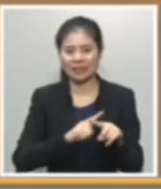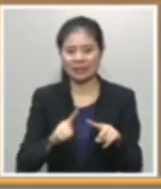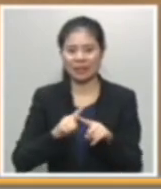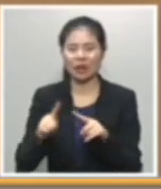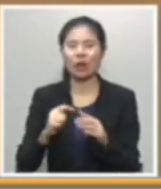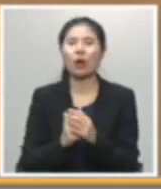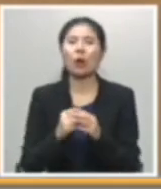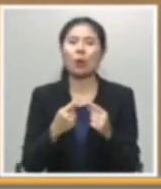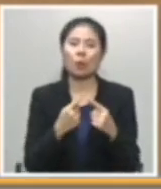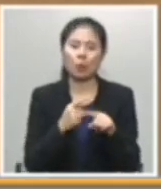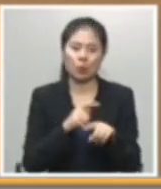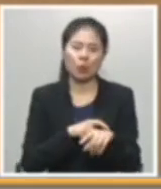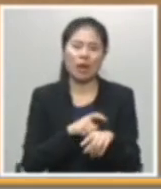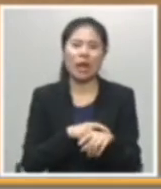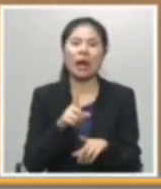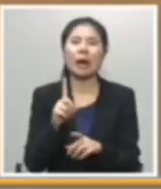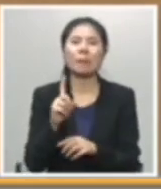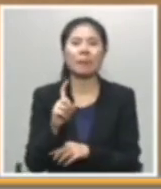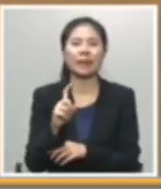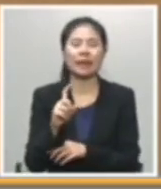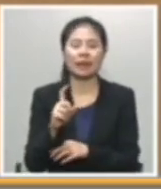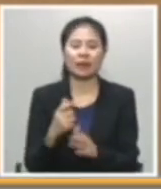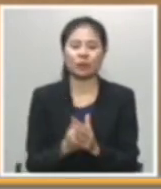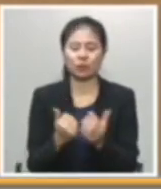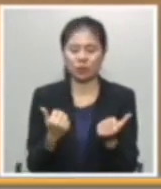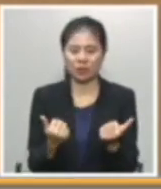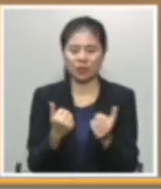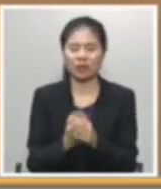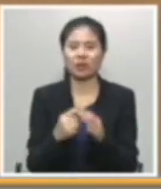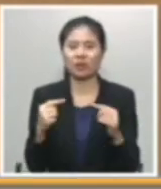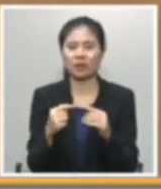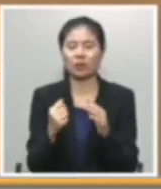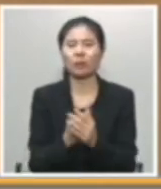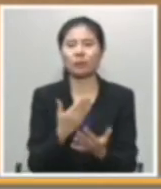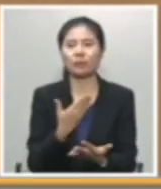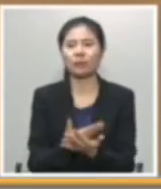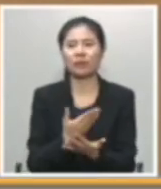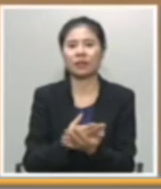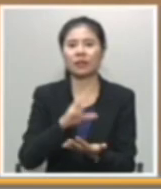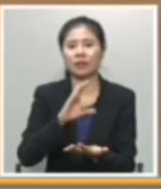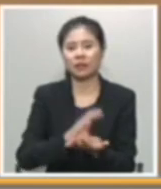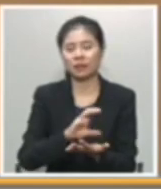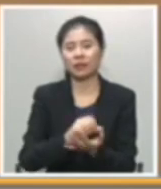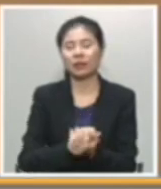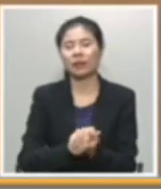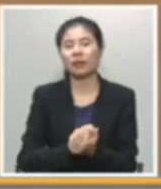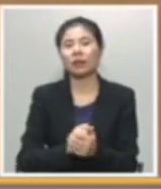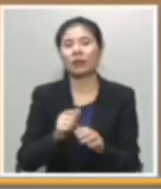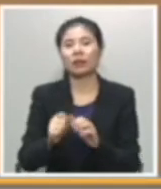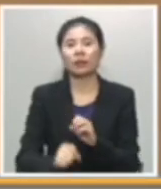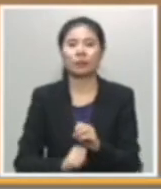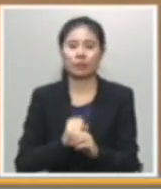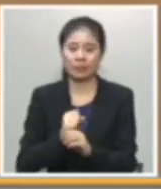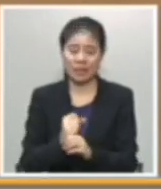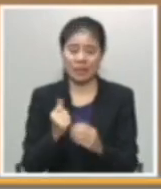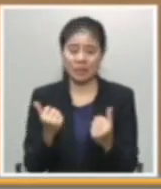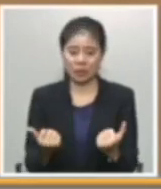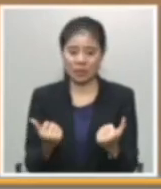าอภิปรายตอนนี้แล้วตอนนี้เราจะมาพูดกันเรื่องนโยบายเรื่องงบประมาณแผ่นดินว่าการตั้งงบประมาณขนา